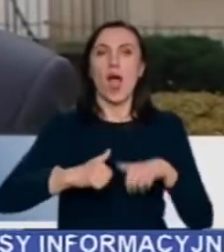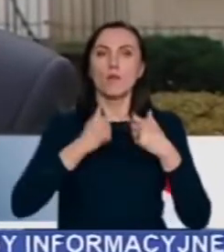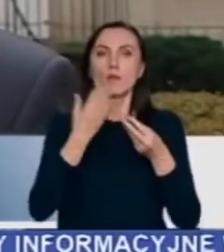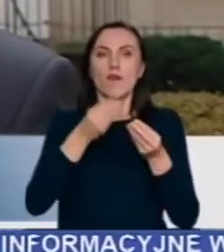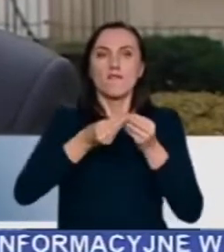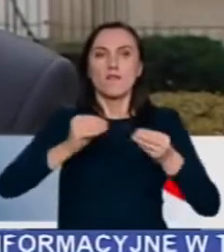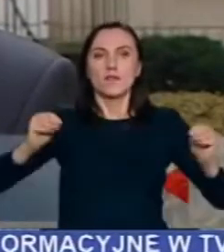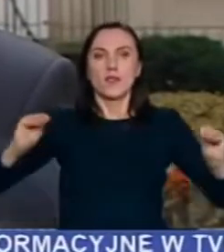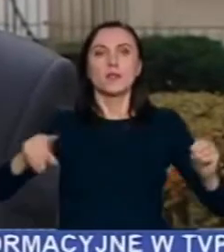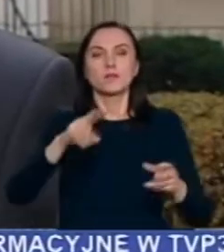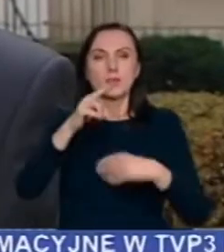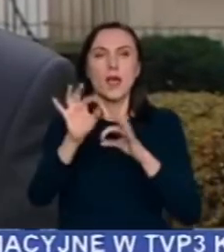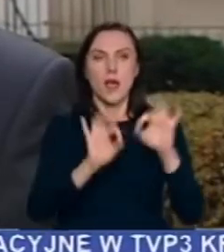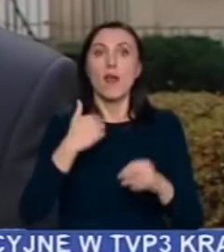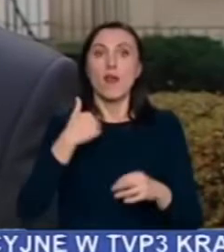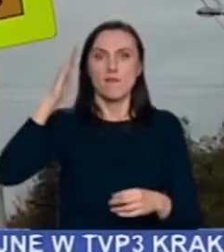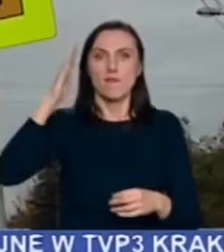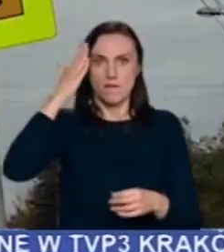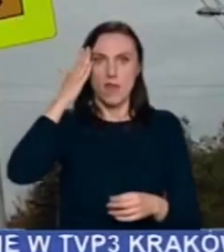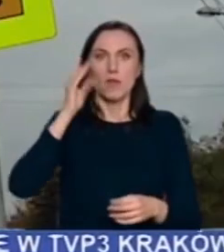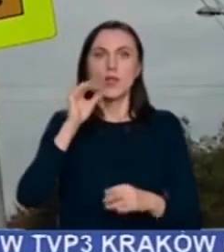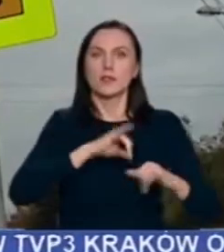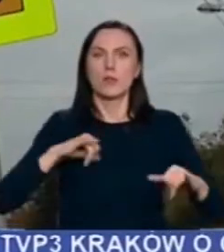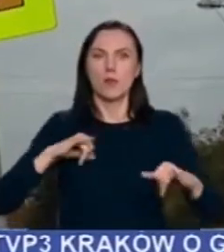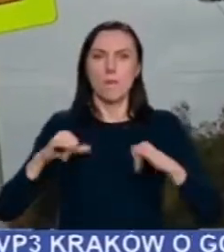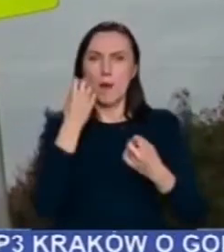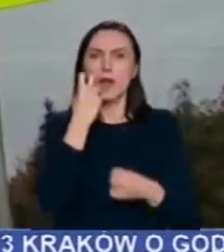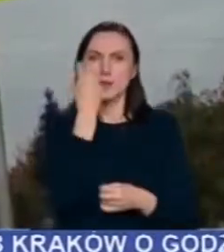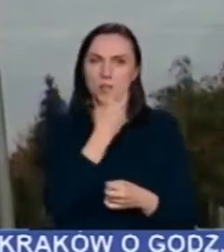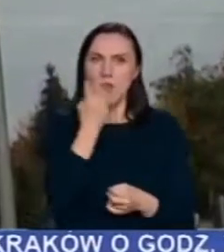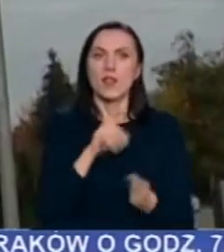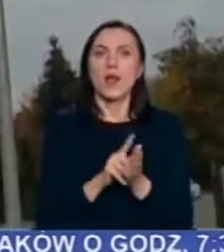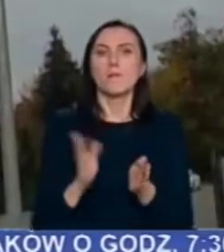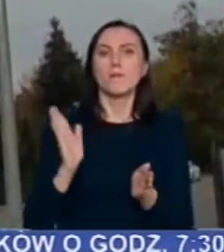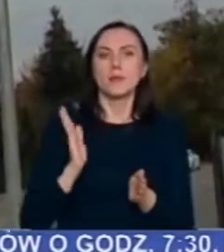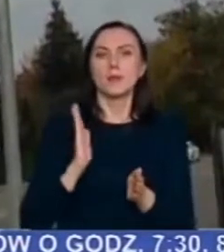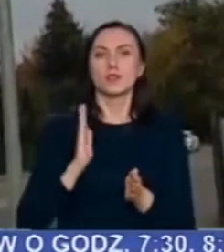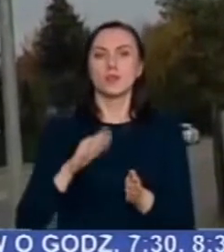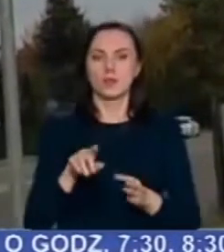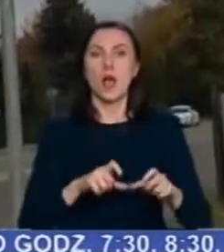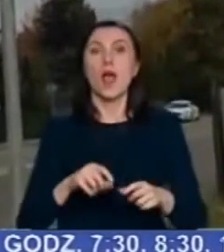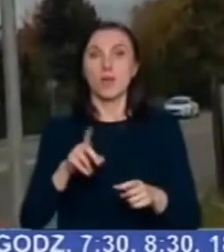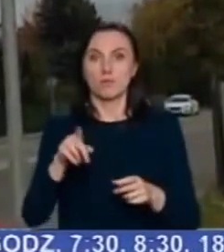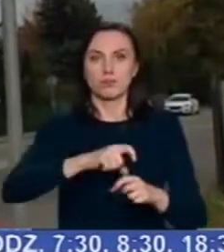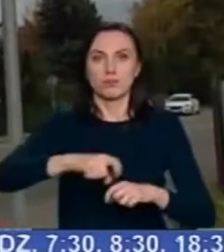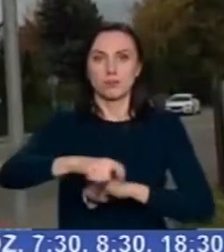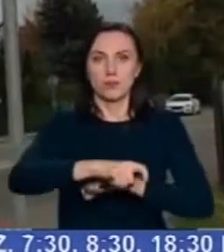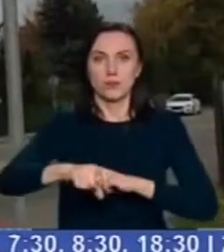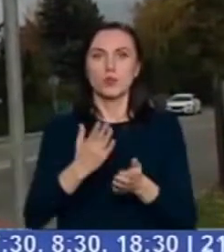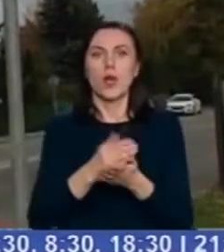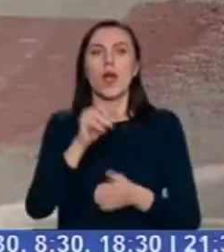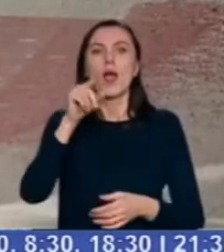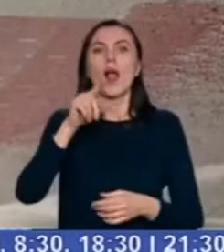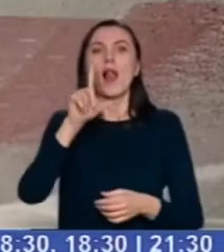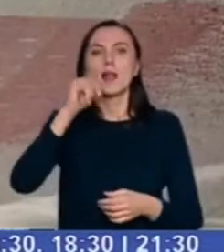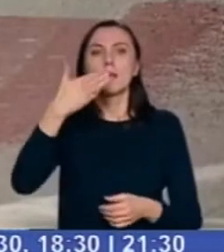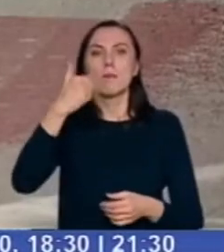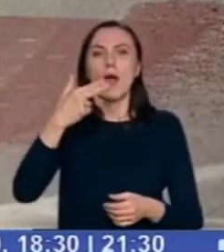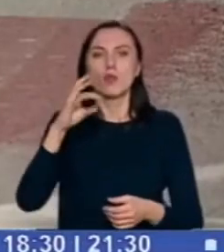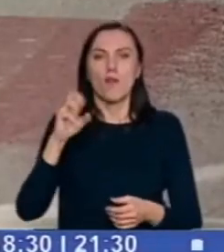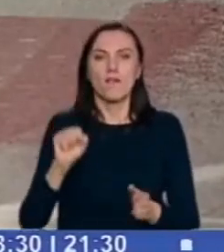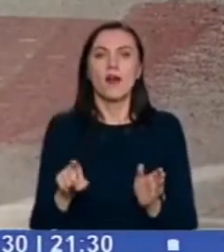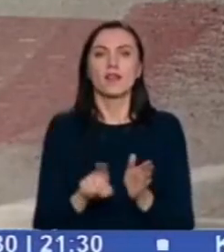że samorządy są nim bardzo zainteresowane. W ramach programu Razem Bezpieczniej przejścia dla pieszych są już modernizowane w powiatach suskim, limanowskim oraz